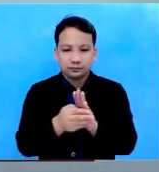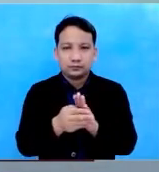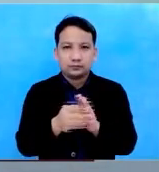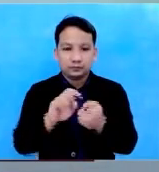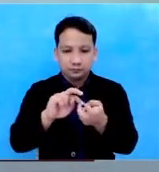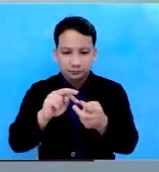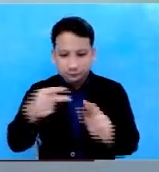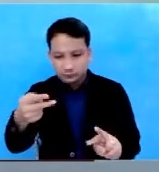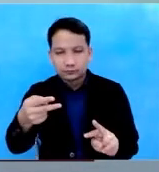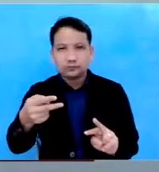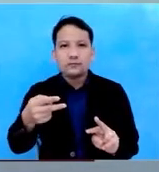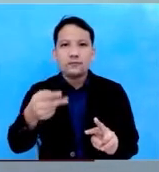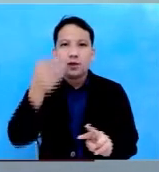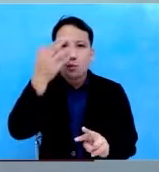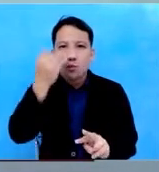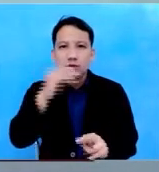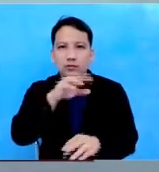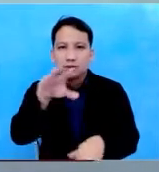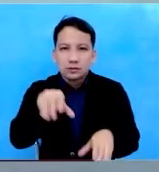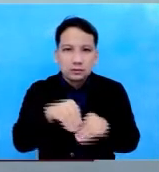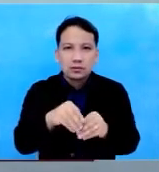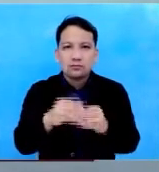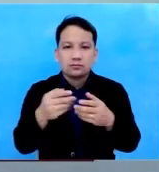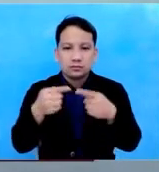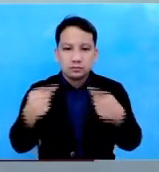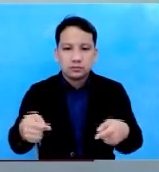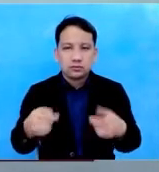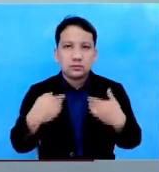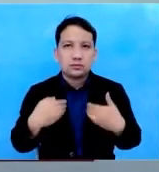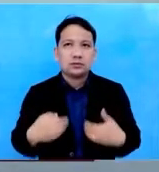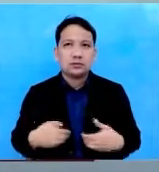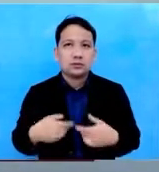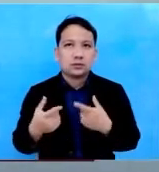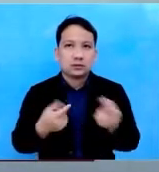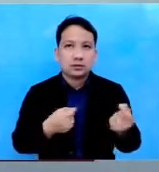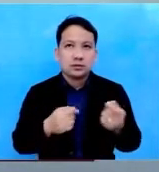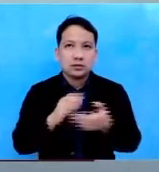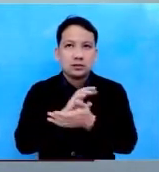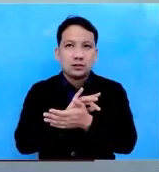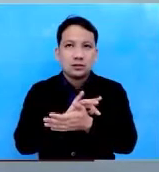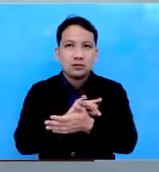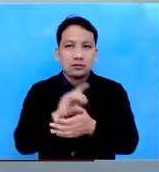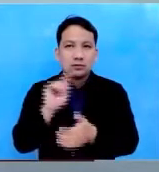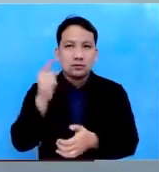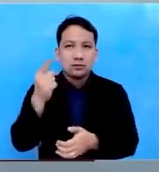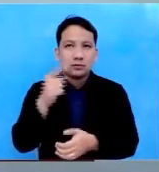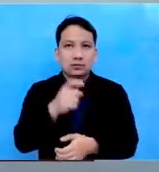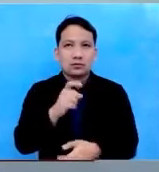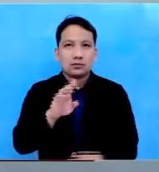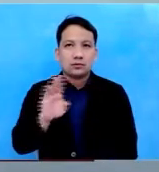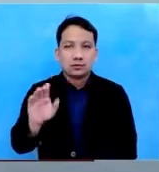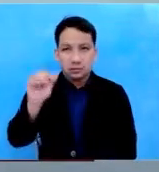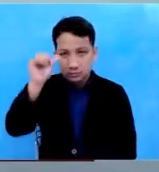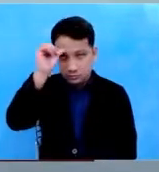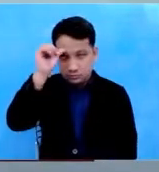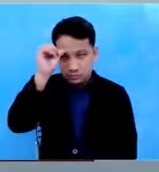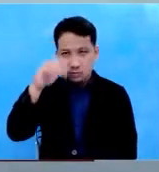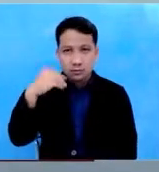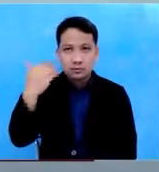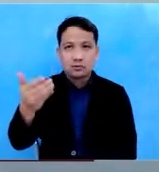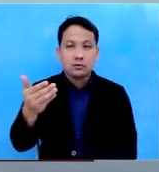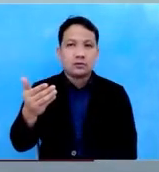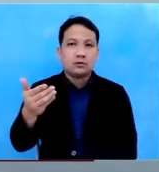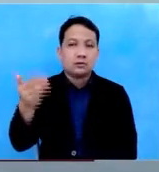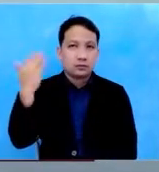para singitan ang ating mga ginagawang panlaban sa COVID-19. Unang natuklasan itong XBB sa India noon lamang